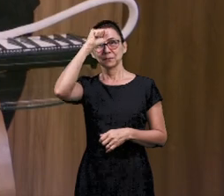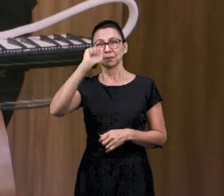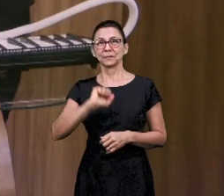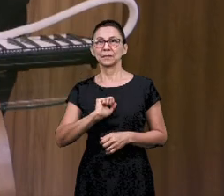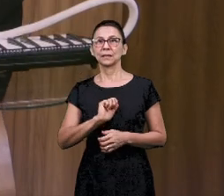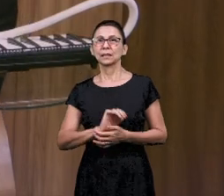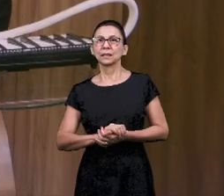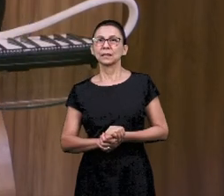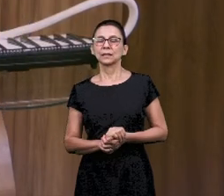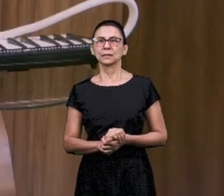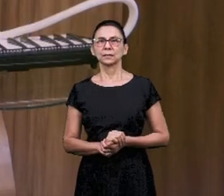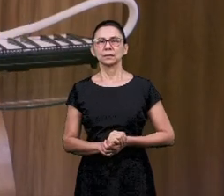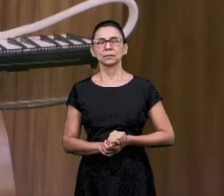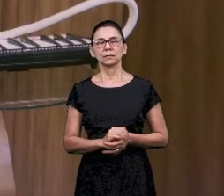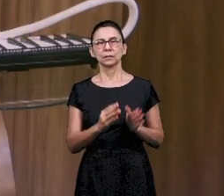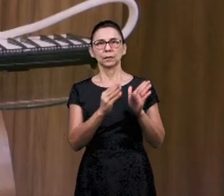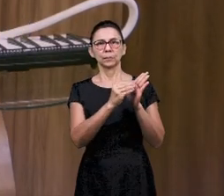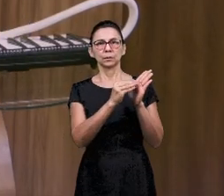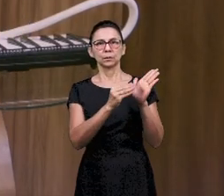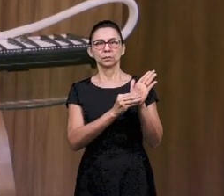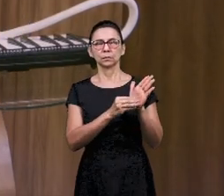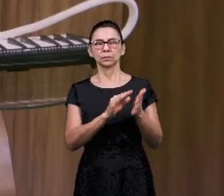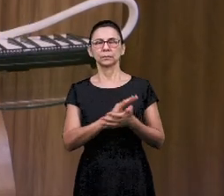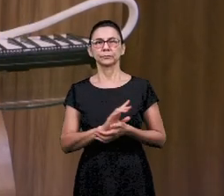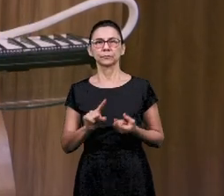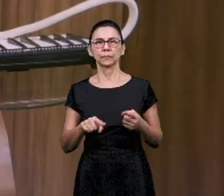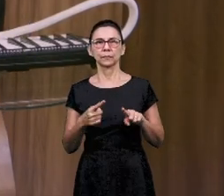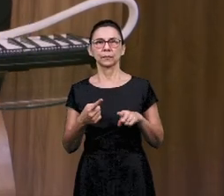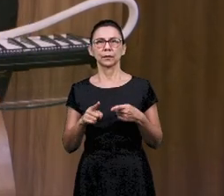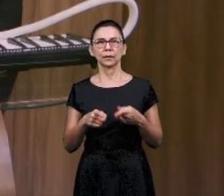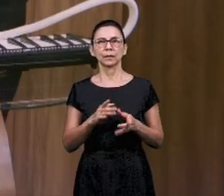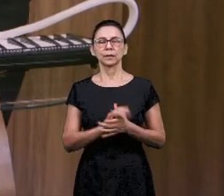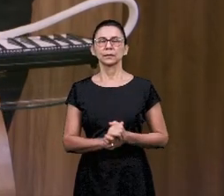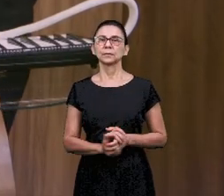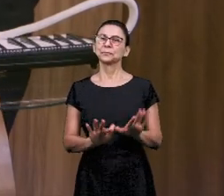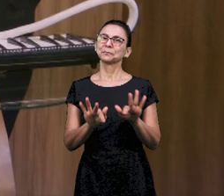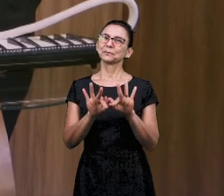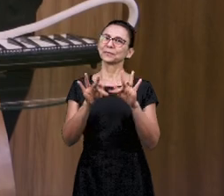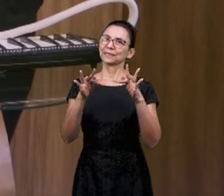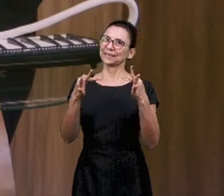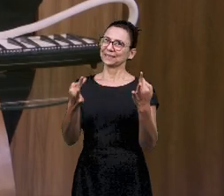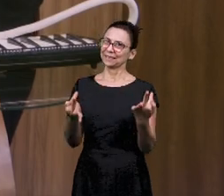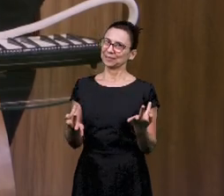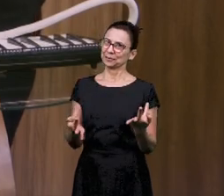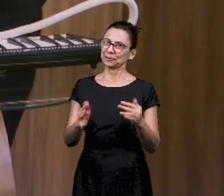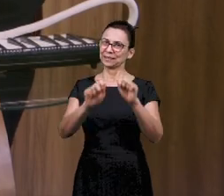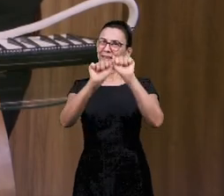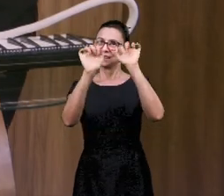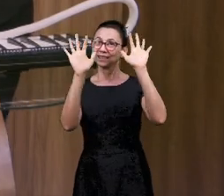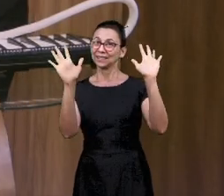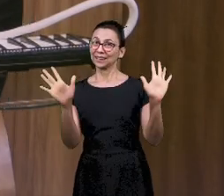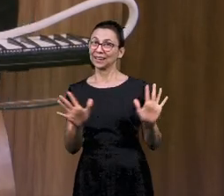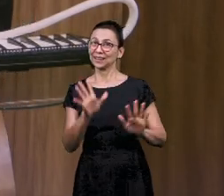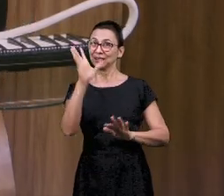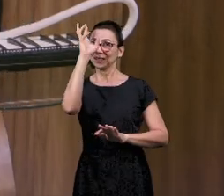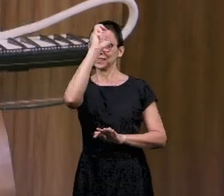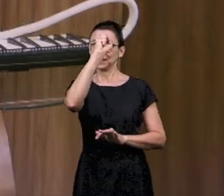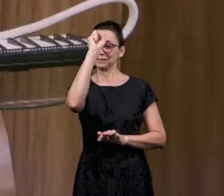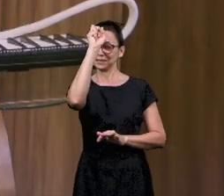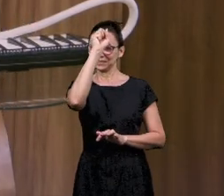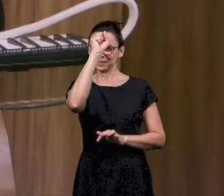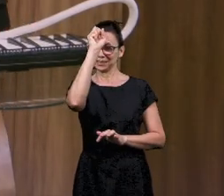apprendre d'autres signes, symboles de la musique. De manière simple et objective, nous allons apprendre sur